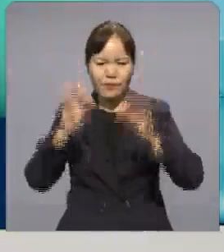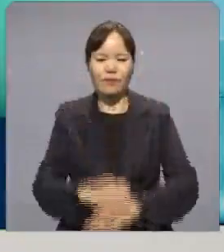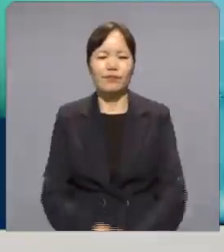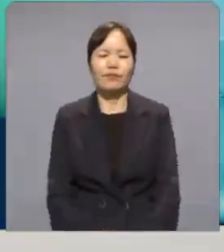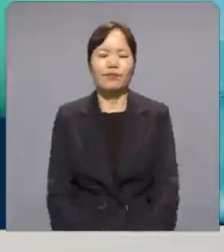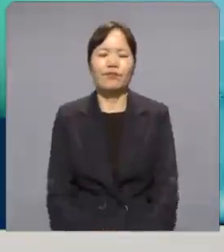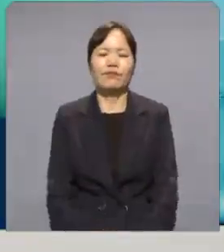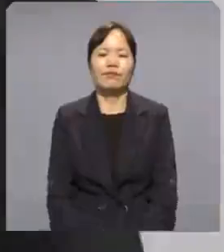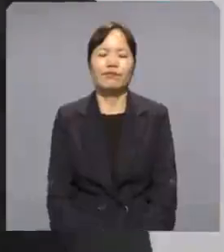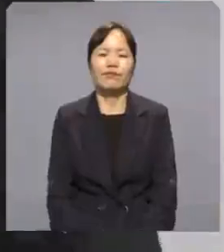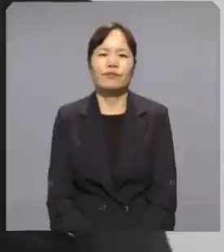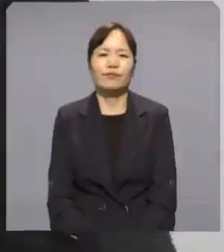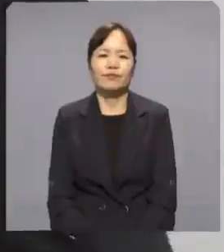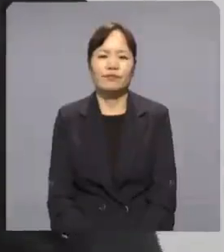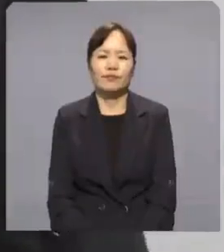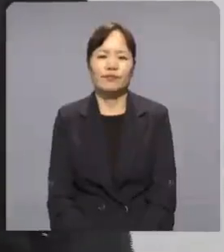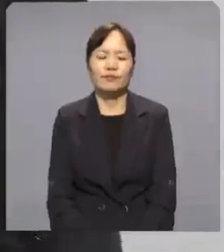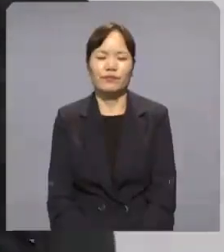기자입니다